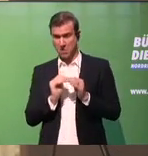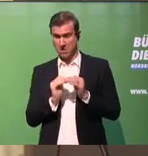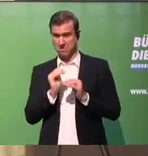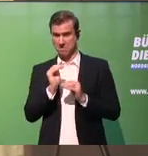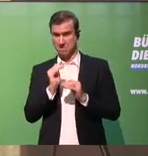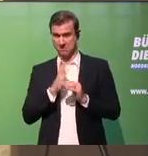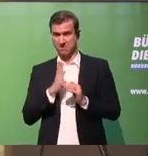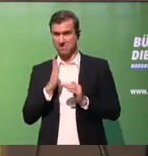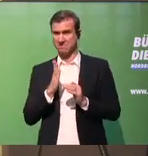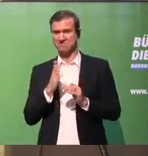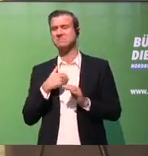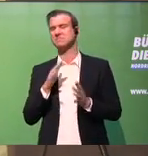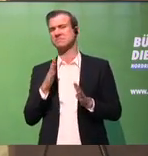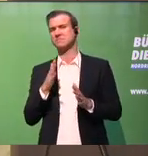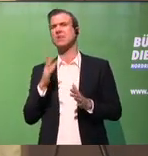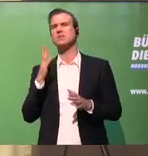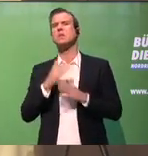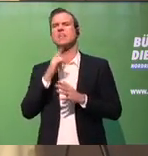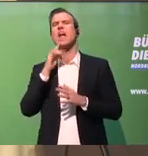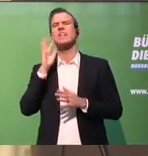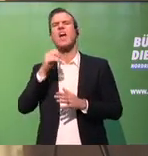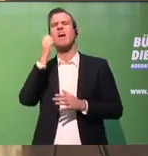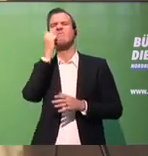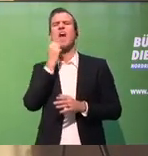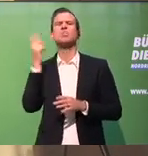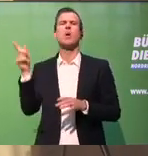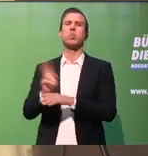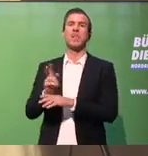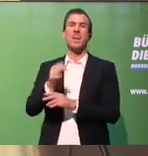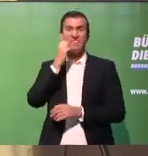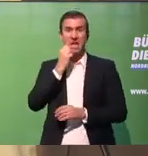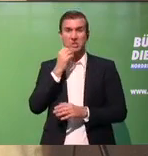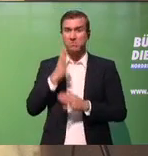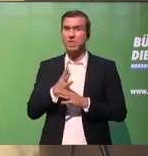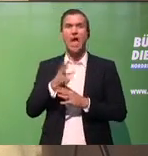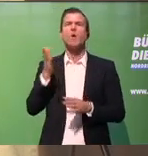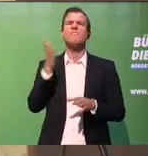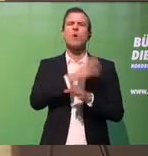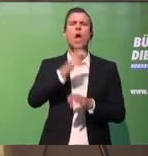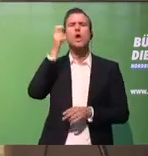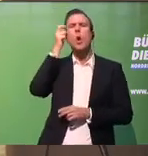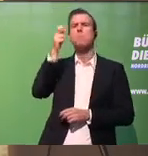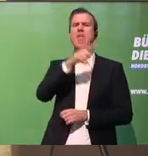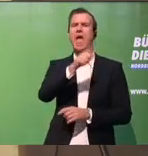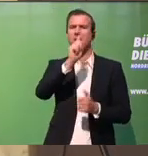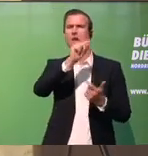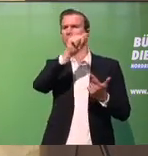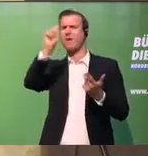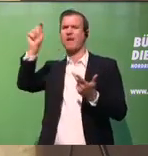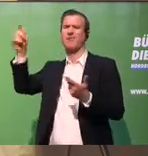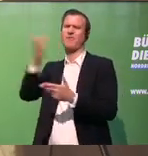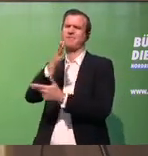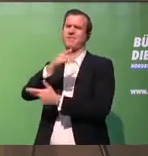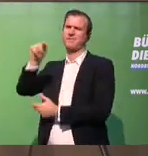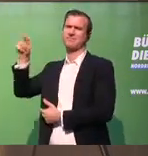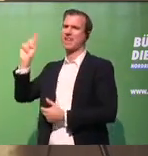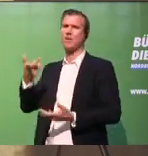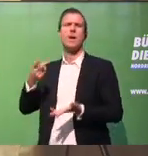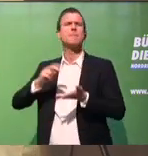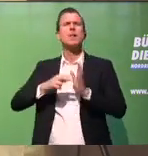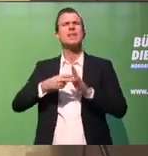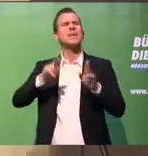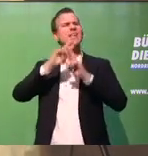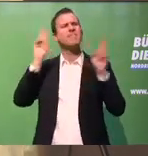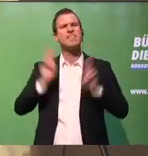Wir sprachen schon die Enttäuschung von Warschau, aber Leute, das ist ja nicht nur Warschau, das war Kopenhagen und alle davor doch auch. Die Politik,